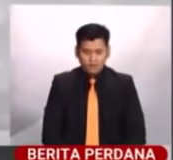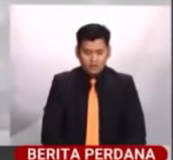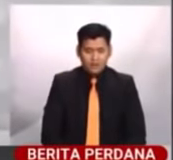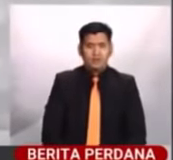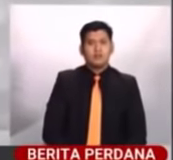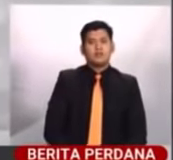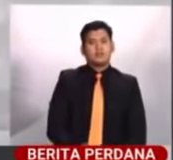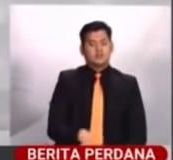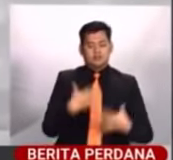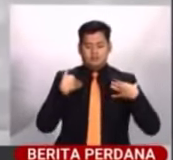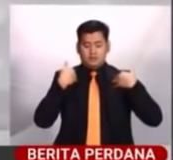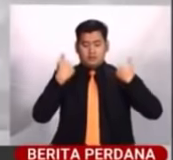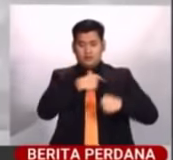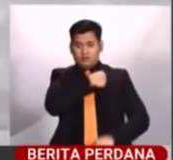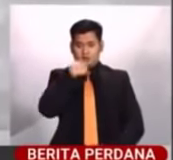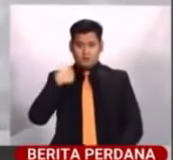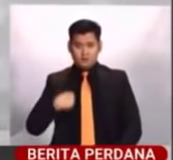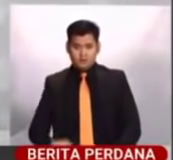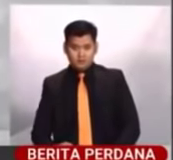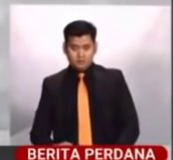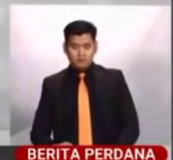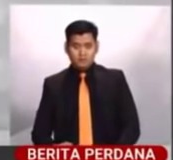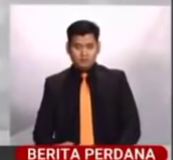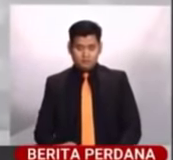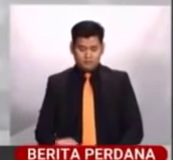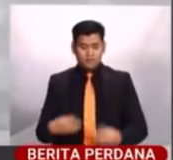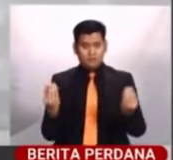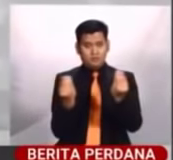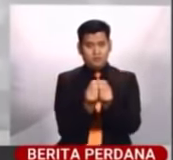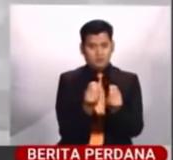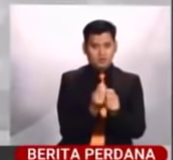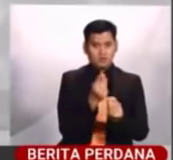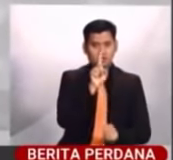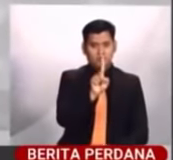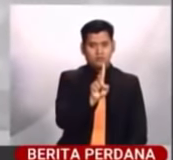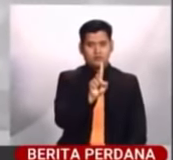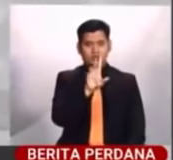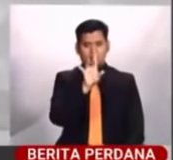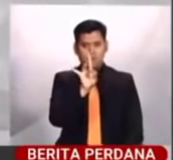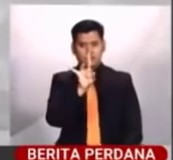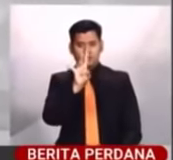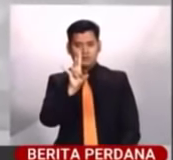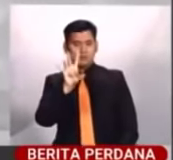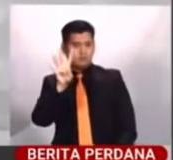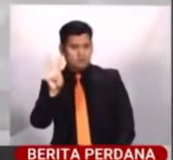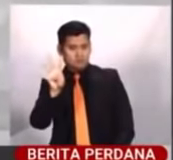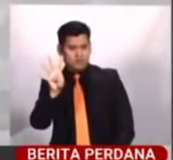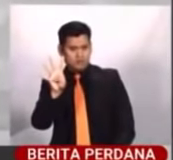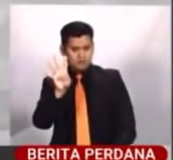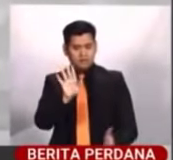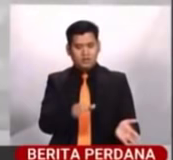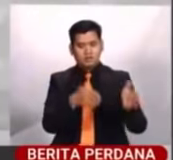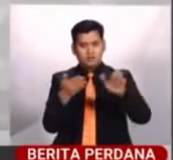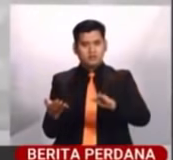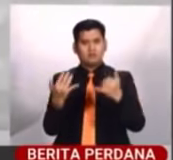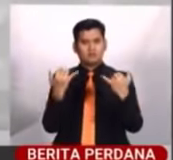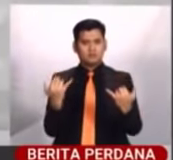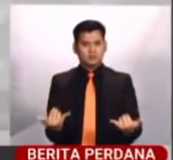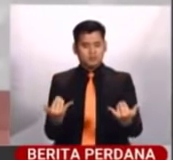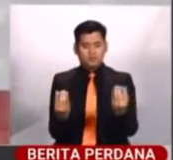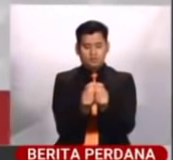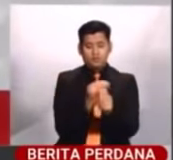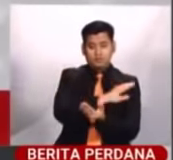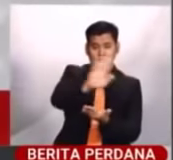Suruhanjaya Kesihatan China mencatatkan 1,874 kes kematian akibat COVID-19 sehingga hari ini. Berikutan itu,